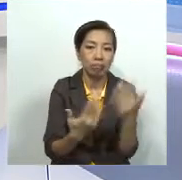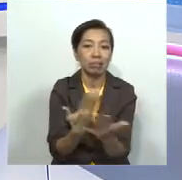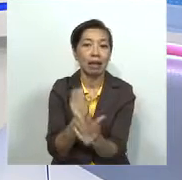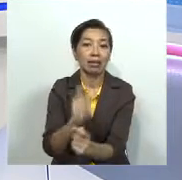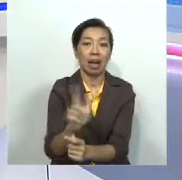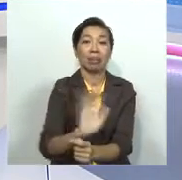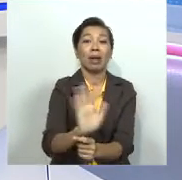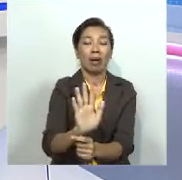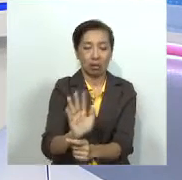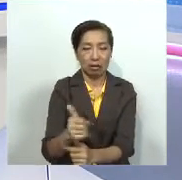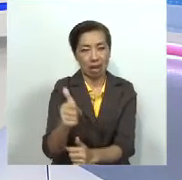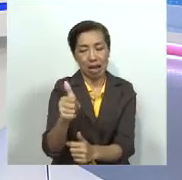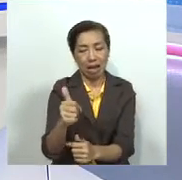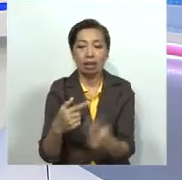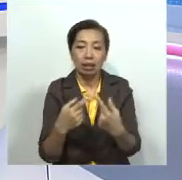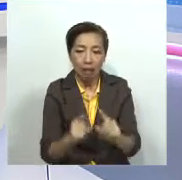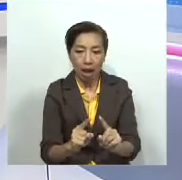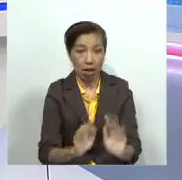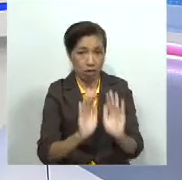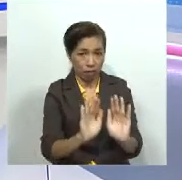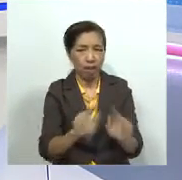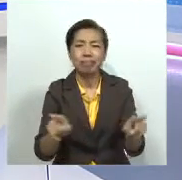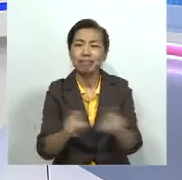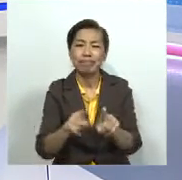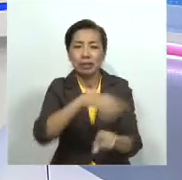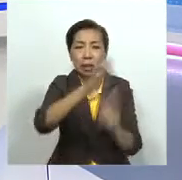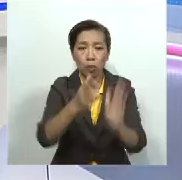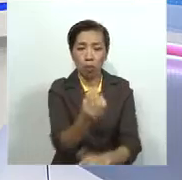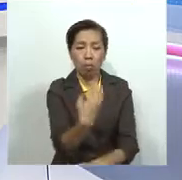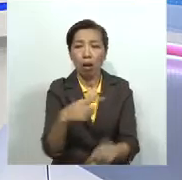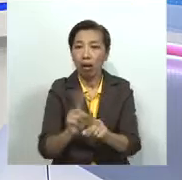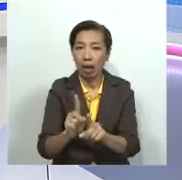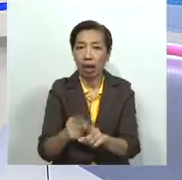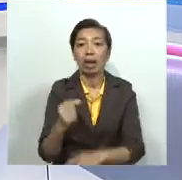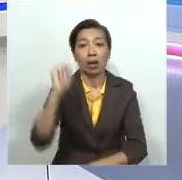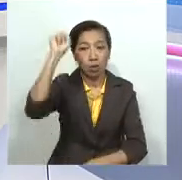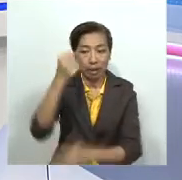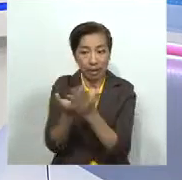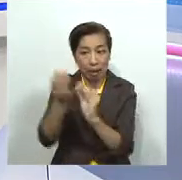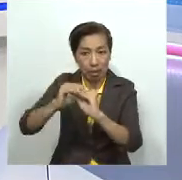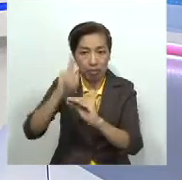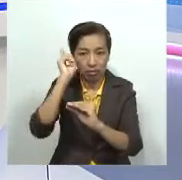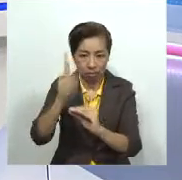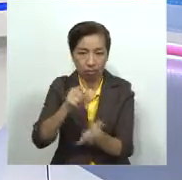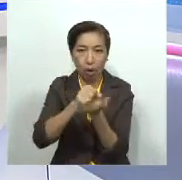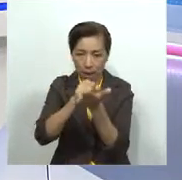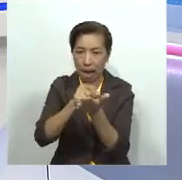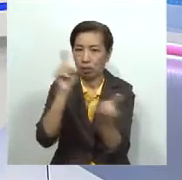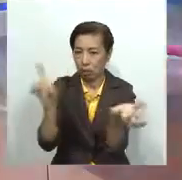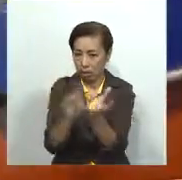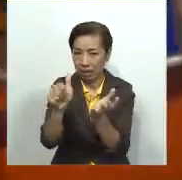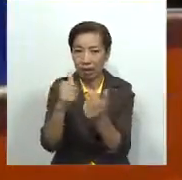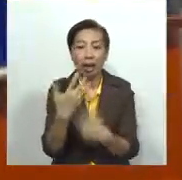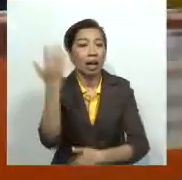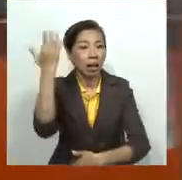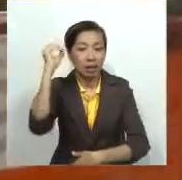ายสตางค์ไปนะคะแต่ว่าสิ่งนึงที่อยากจะฝากไว้เหมือนกับหลายๆคนที่บอกก็คือคุณภาพการให้บริการ สำคัญเรื่องนี้สำคัญไม่ว่า